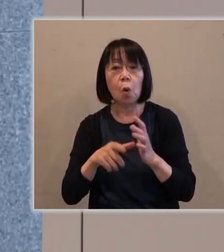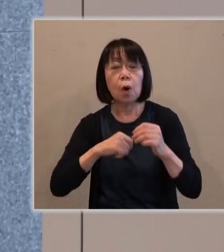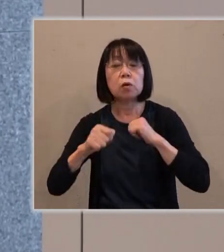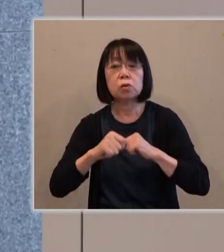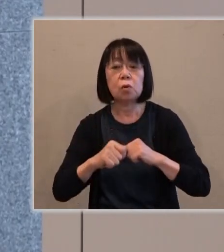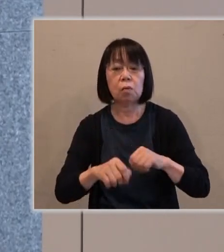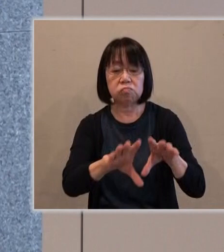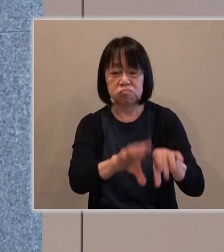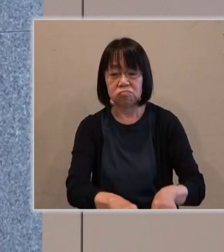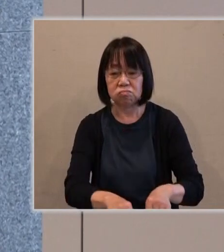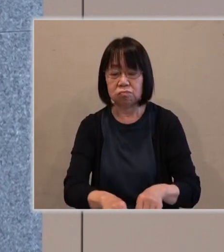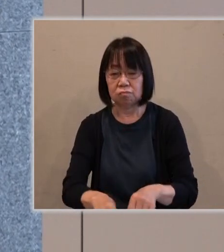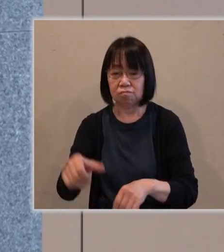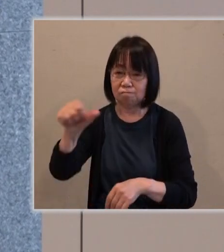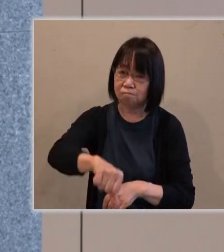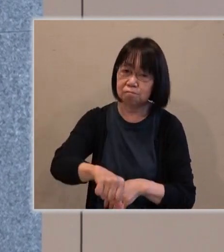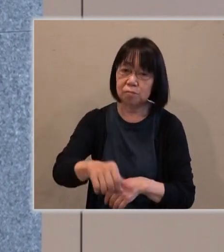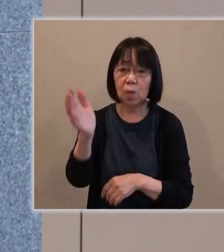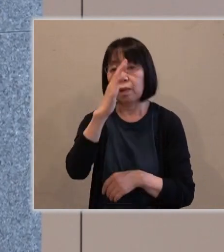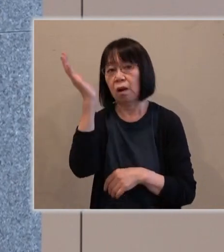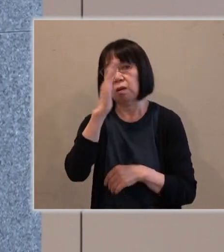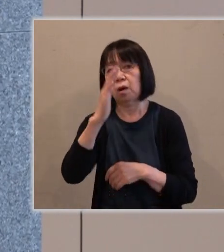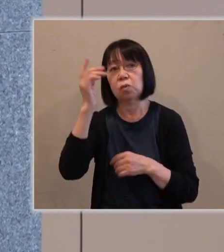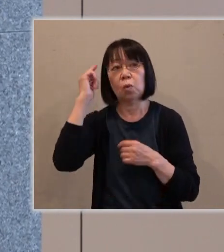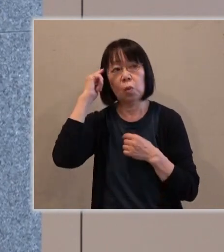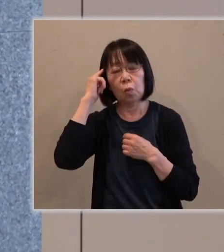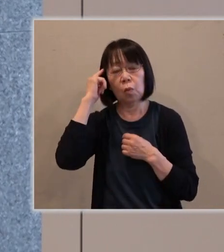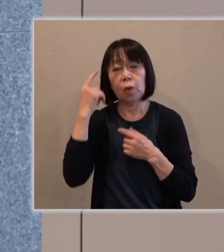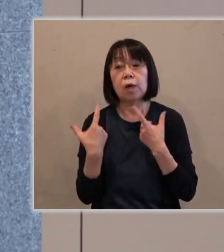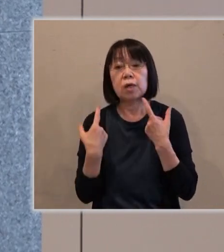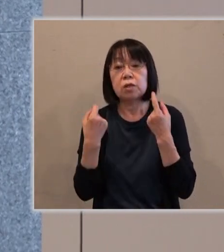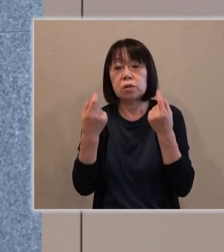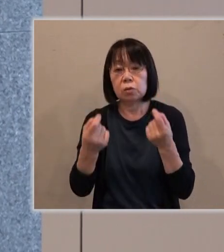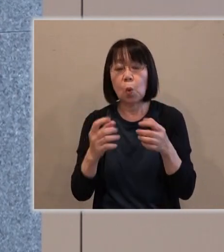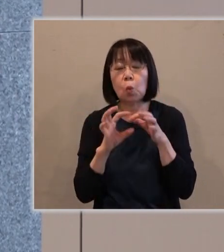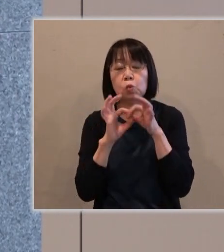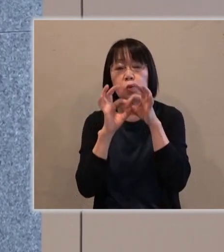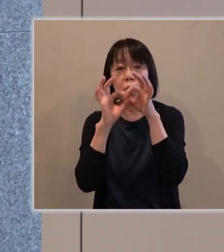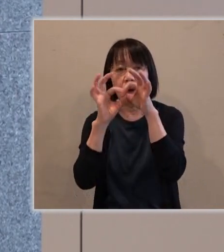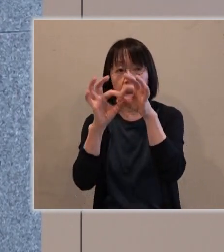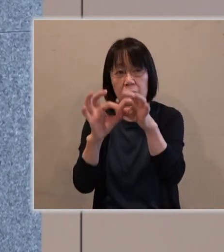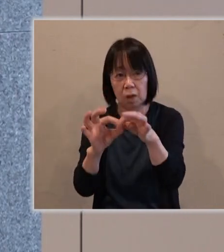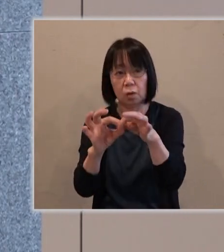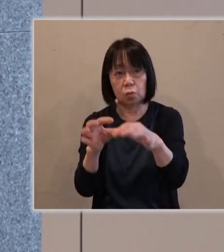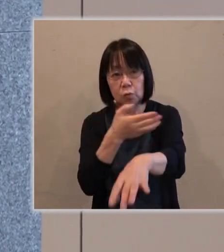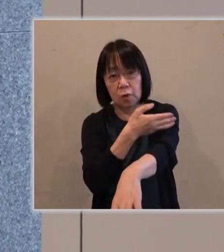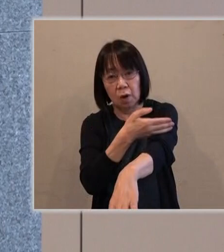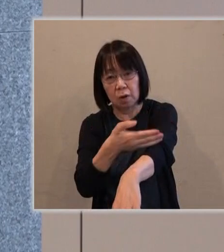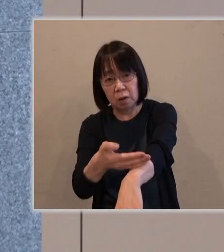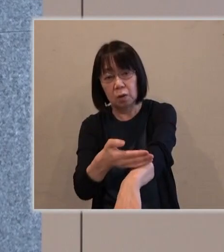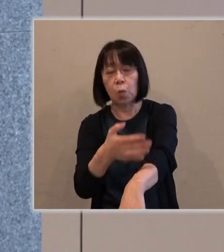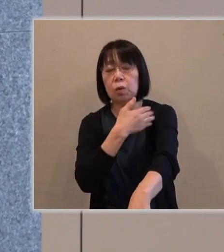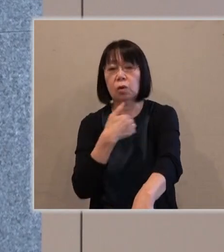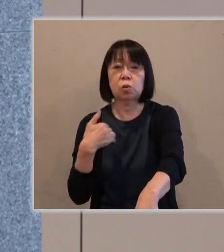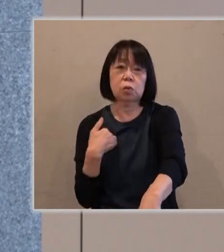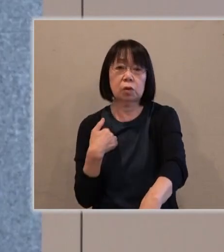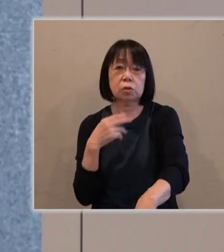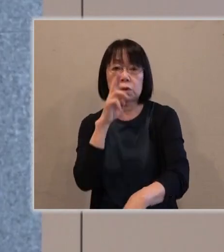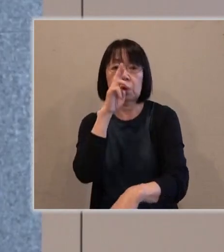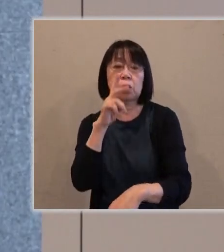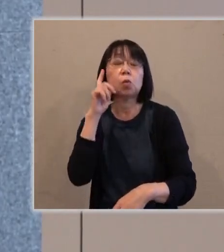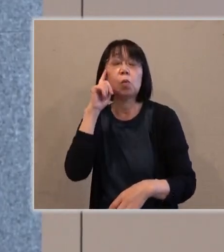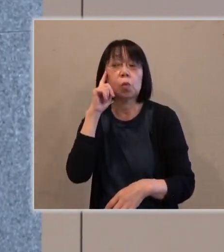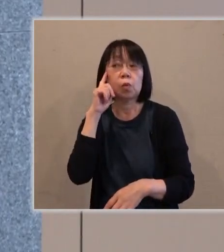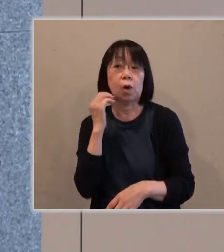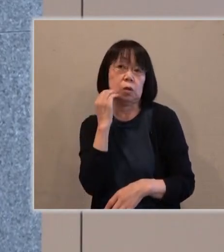ですが、ひどいことにはならないんじゃないかなと、ちゃんと伝えてこうやる過程では大丈夫なんじゃないのかなというふうに私は今まで